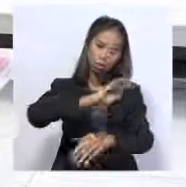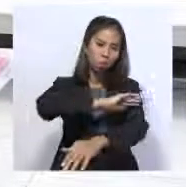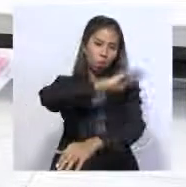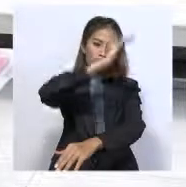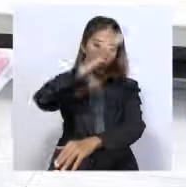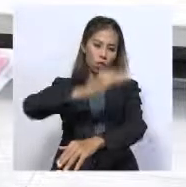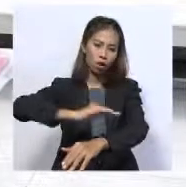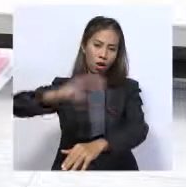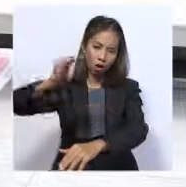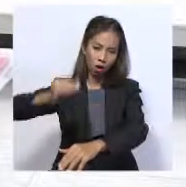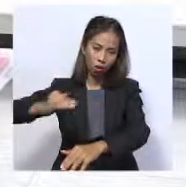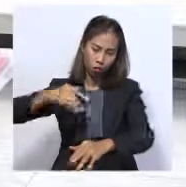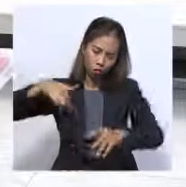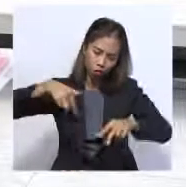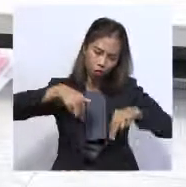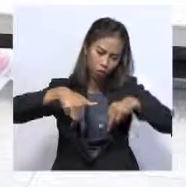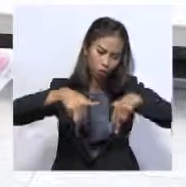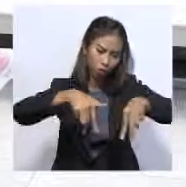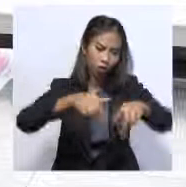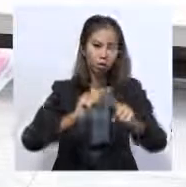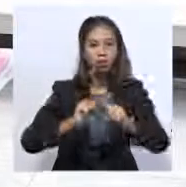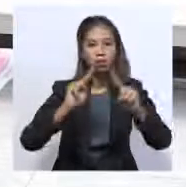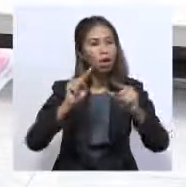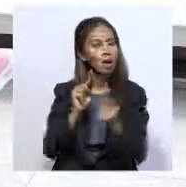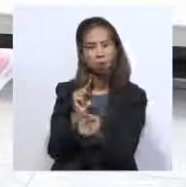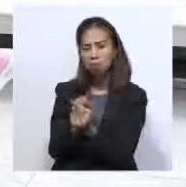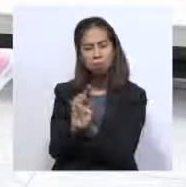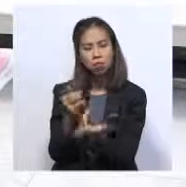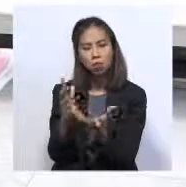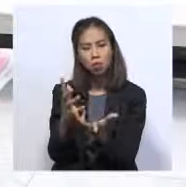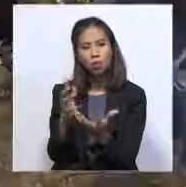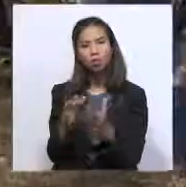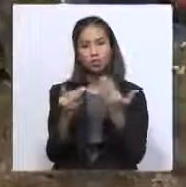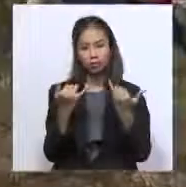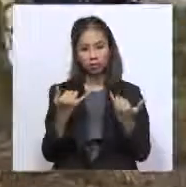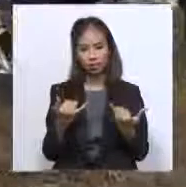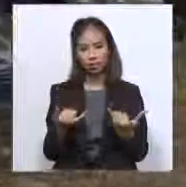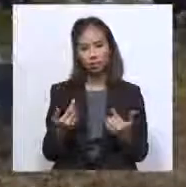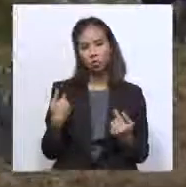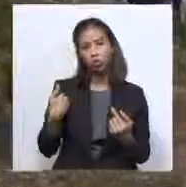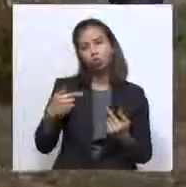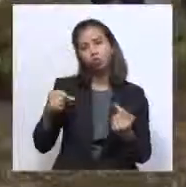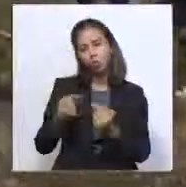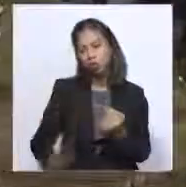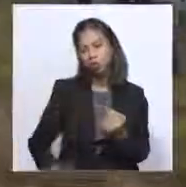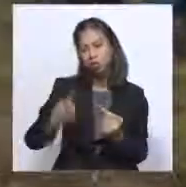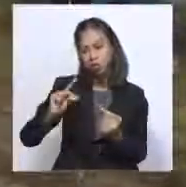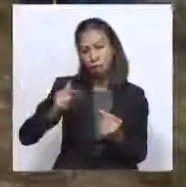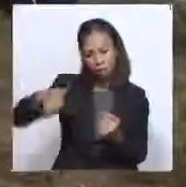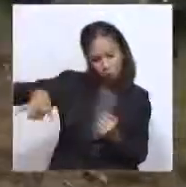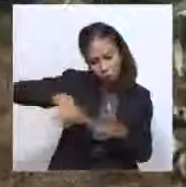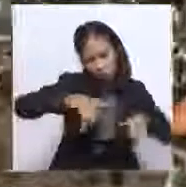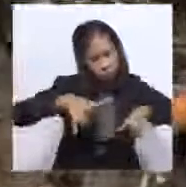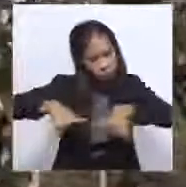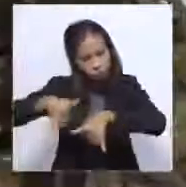าด้านหลังพระมหาธาตุเจดีย์แต่ก็ยังไม่พบร่องรอยนะครับทางเจ้าหน้าที่พร้อมทั้งสุนัขดมกลิ่นก็ยังคงปฏิบั